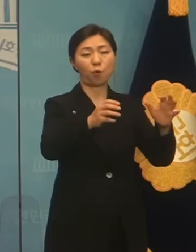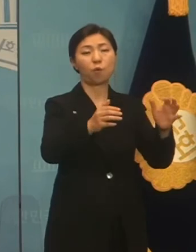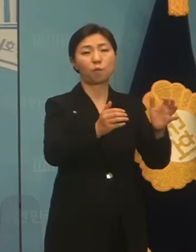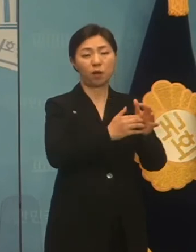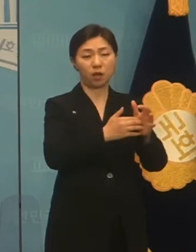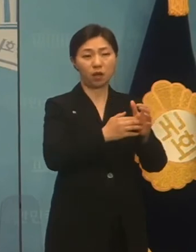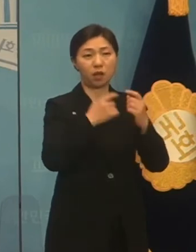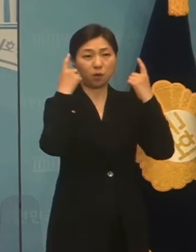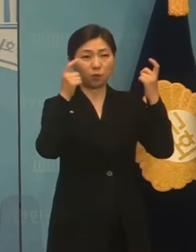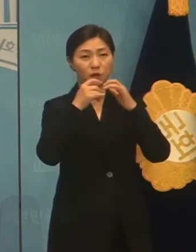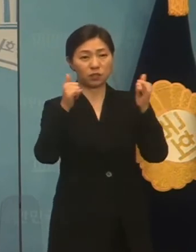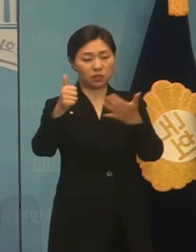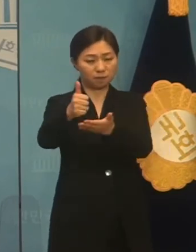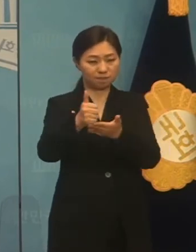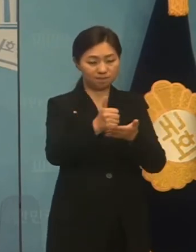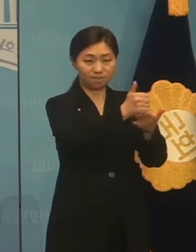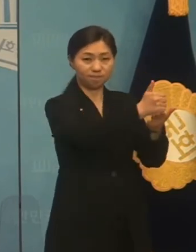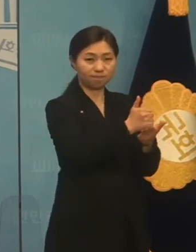유치하는 일을 했습니다.